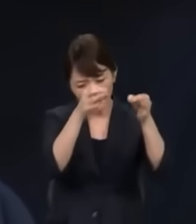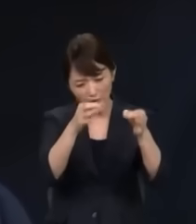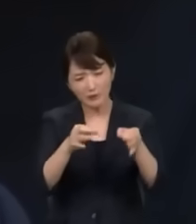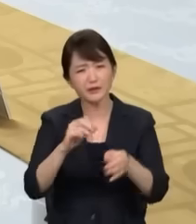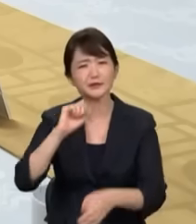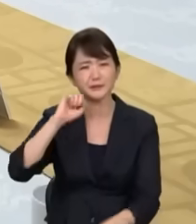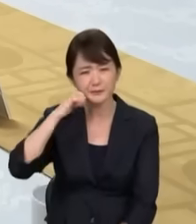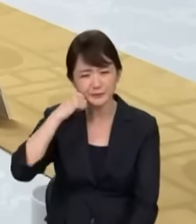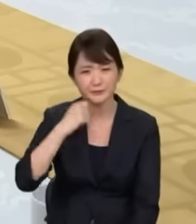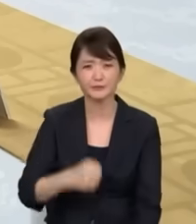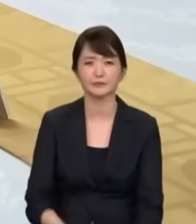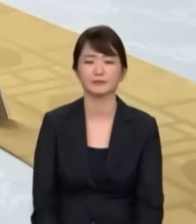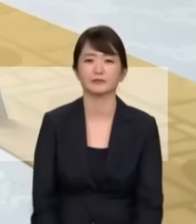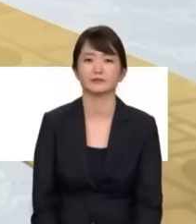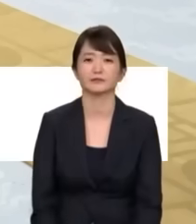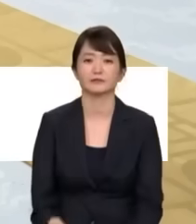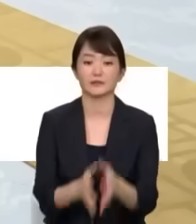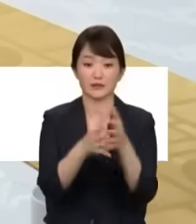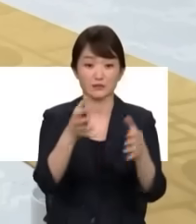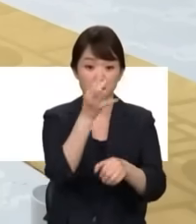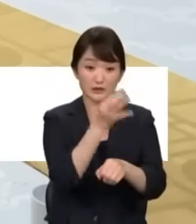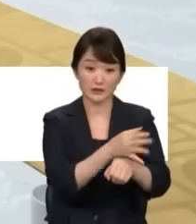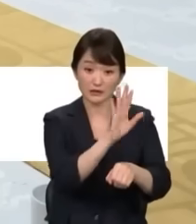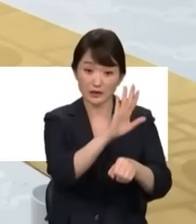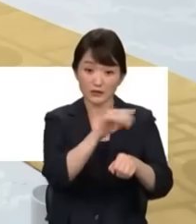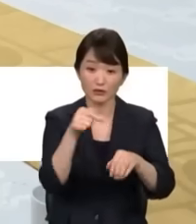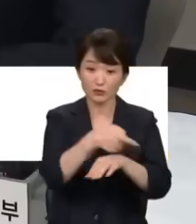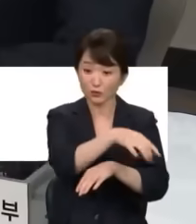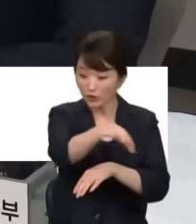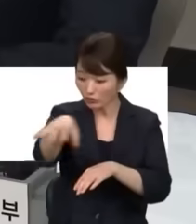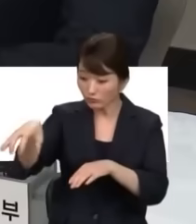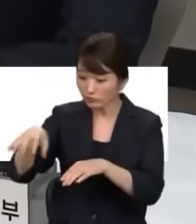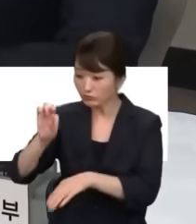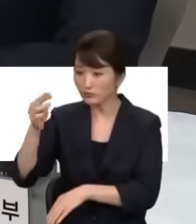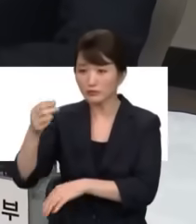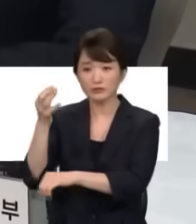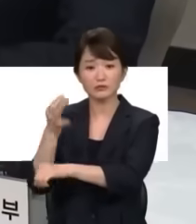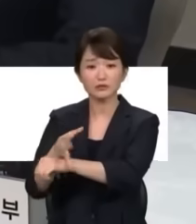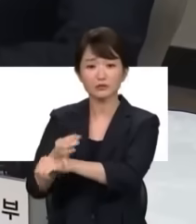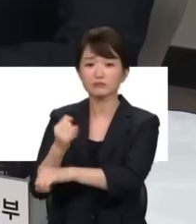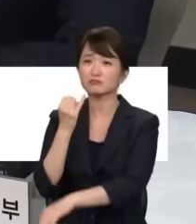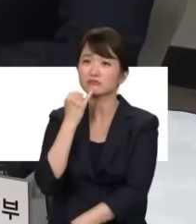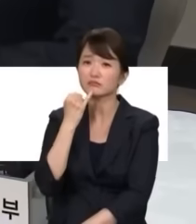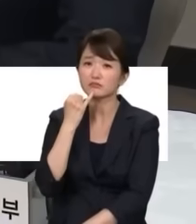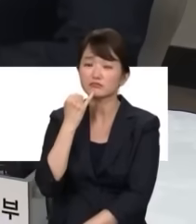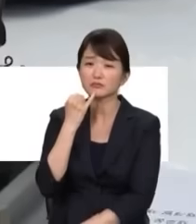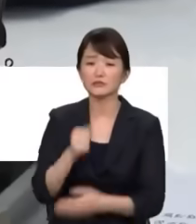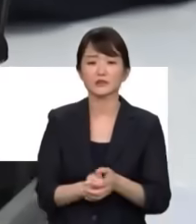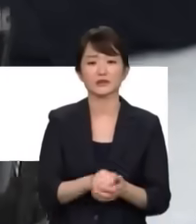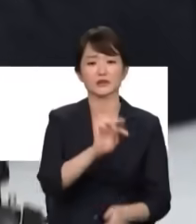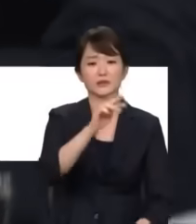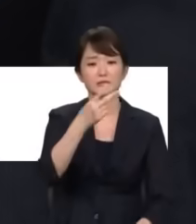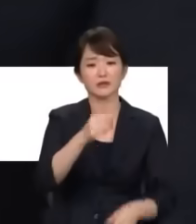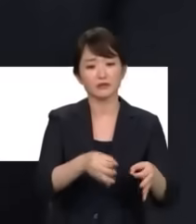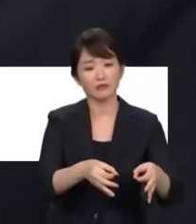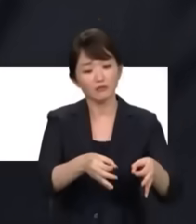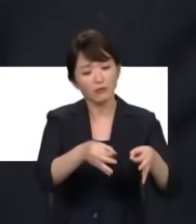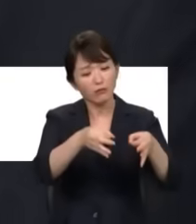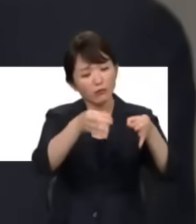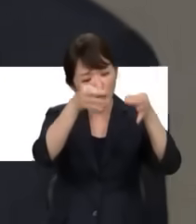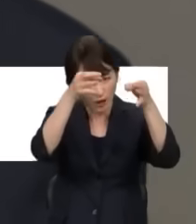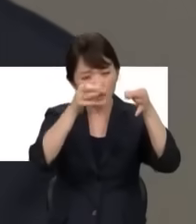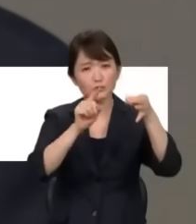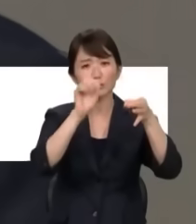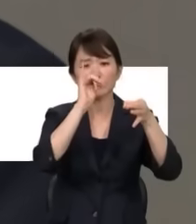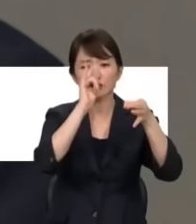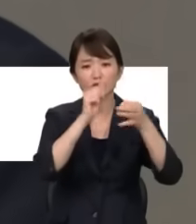많습니다. 아파트를 사지 않고 비아파트를 사면 상관없는 것처럼 호도를 하고 있는데요. 빌라 가격이 오를 가능성이 굉장히 높아지는